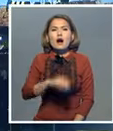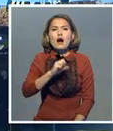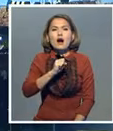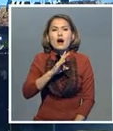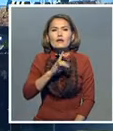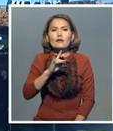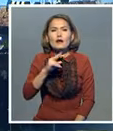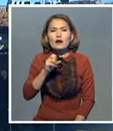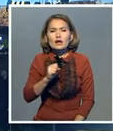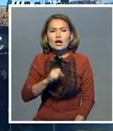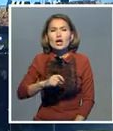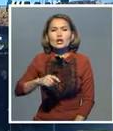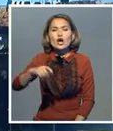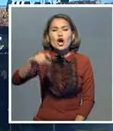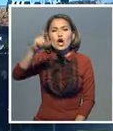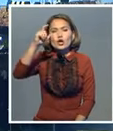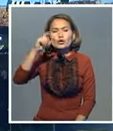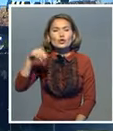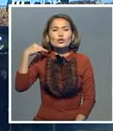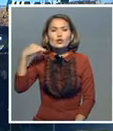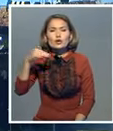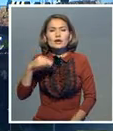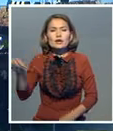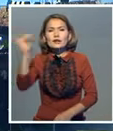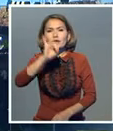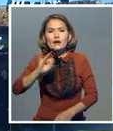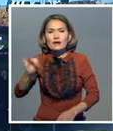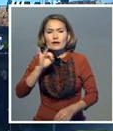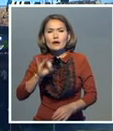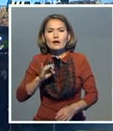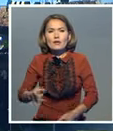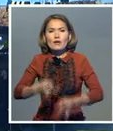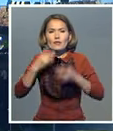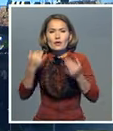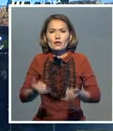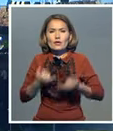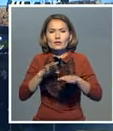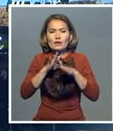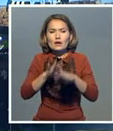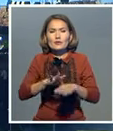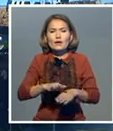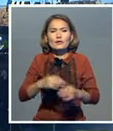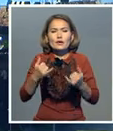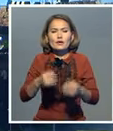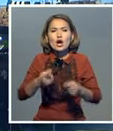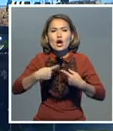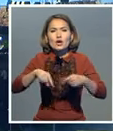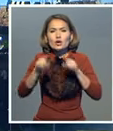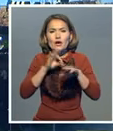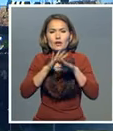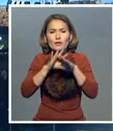Анкарада түркі тарихының 17-ші конгресі өтті. 1932 жылы ел көсемі Мұстафа Кемал Ататүріктің бастамасымен ұйымдастырылған бұл